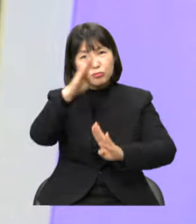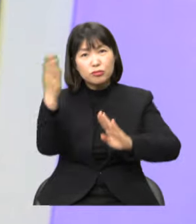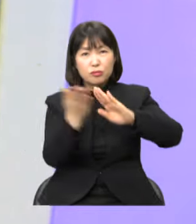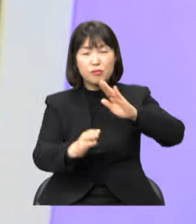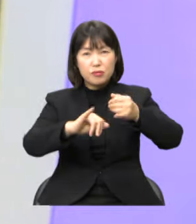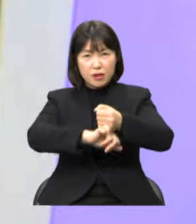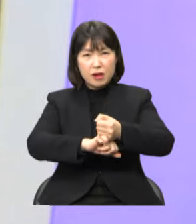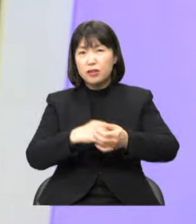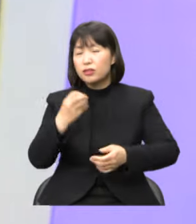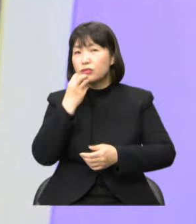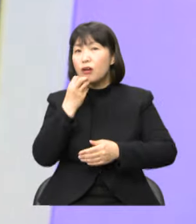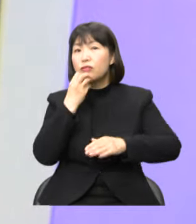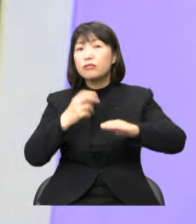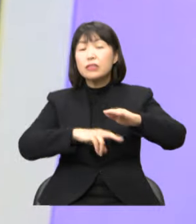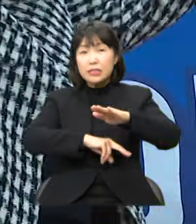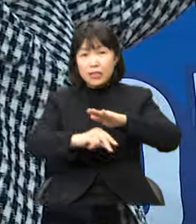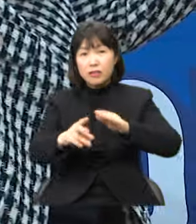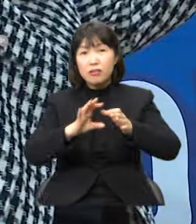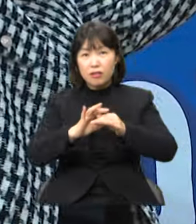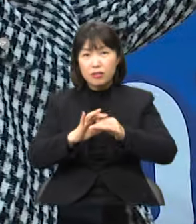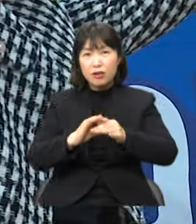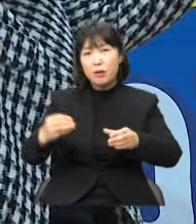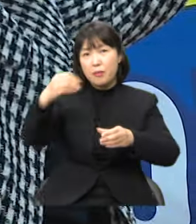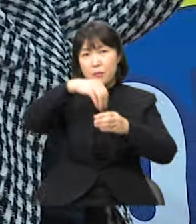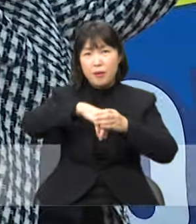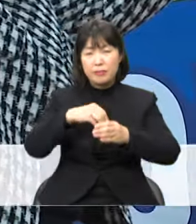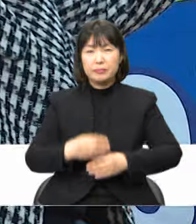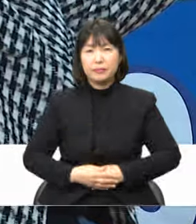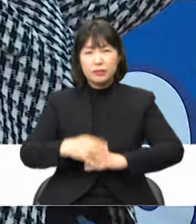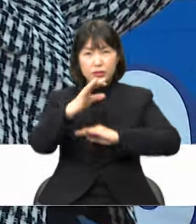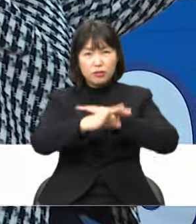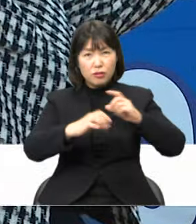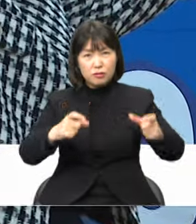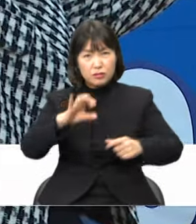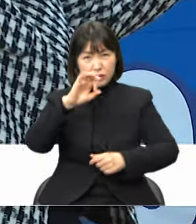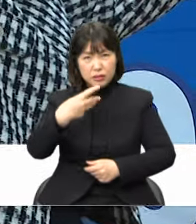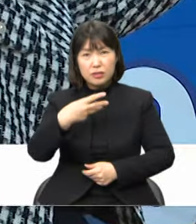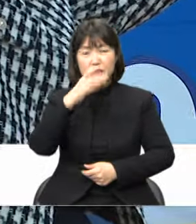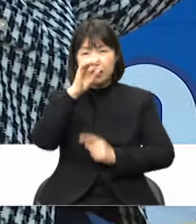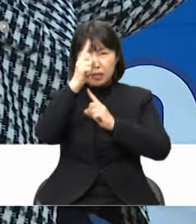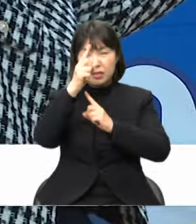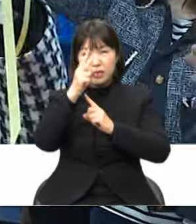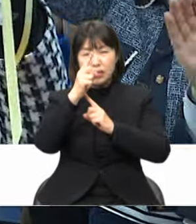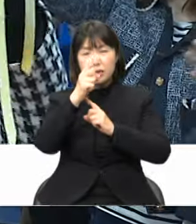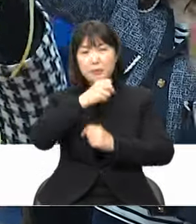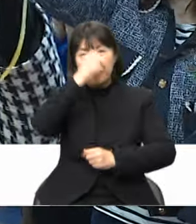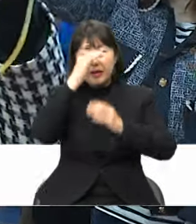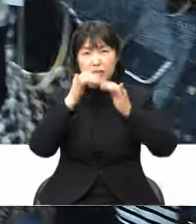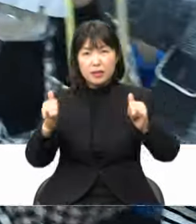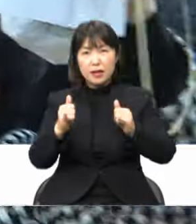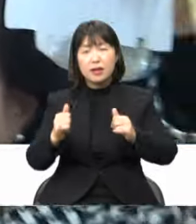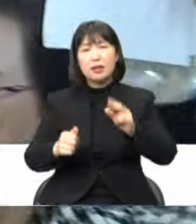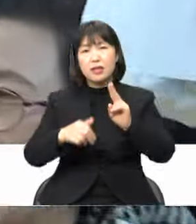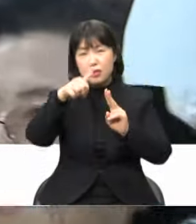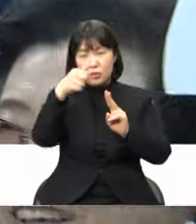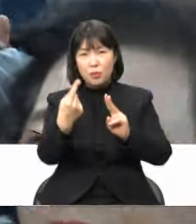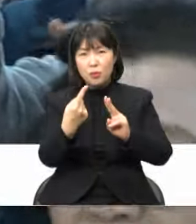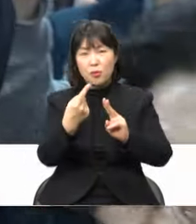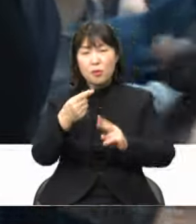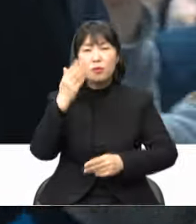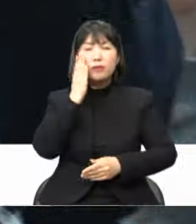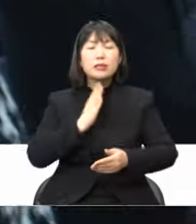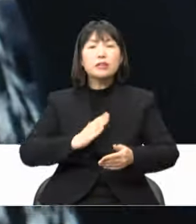서울지하철 연장이 담겼습니다 서구을 이우 당선인은 서울지하철 2호선 청 연장과